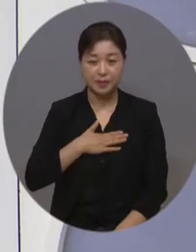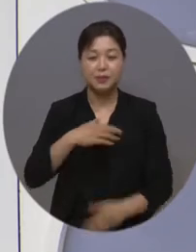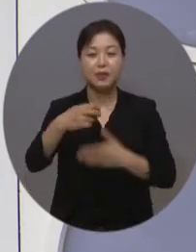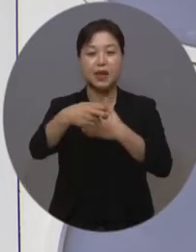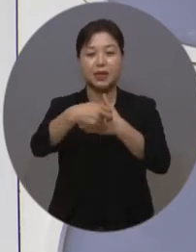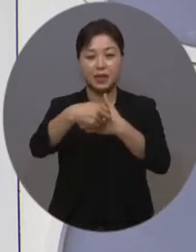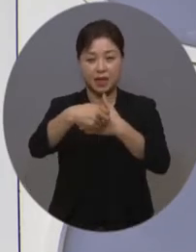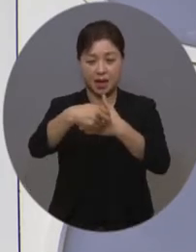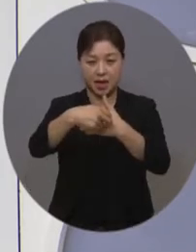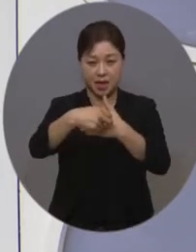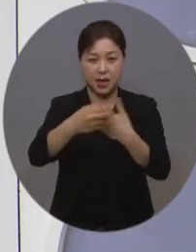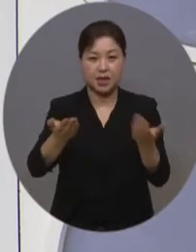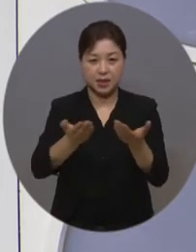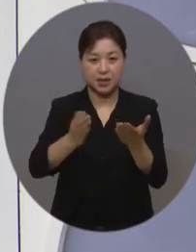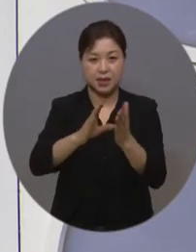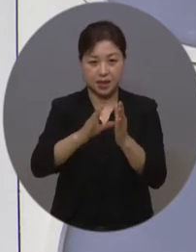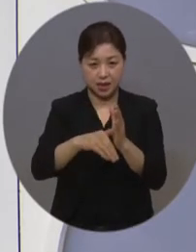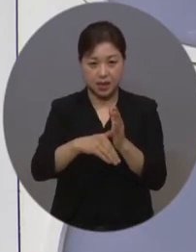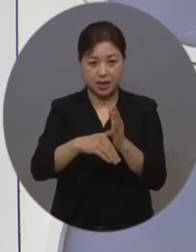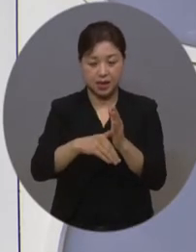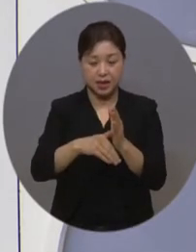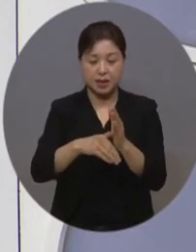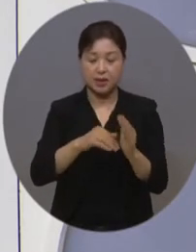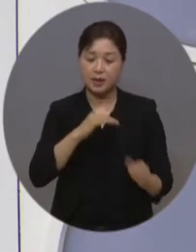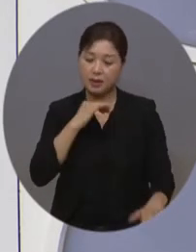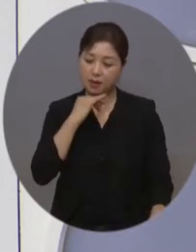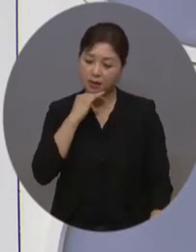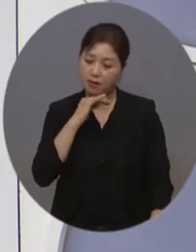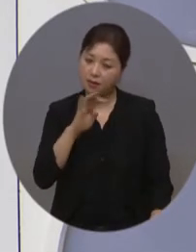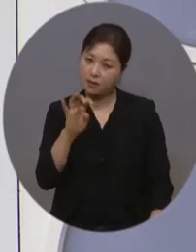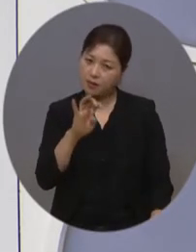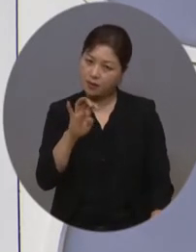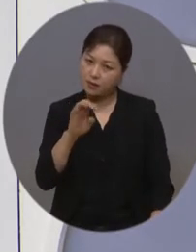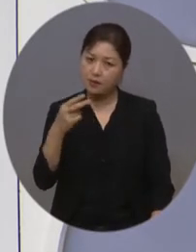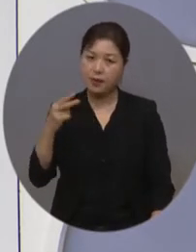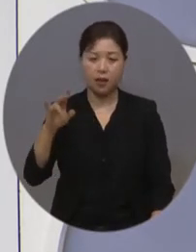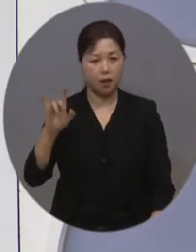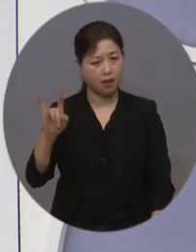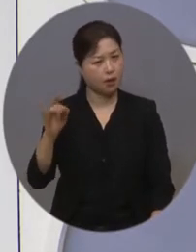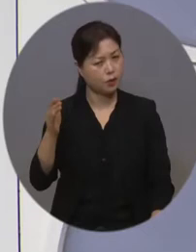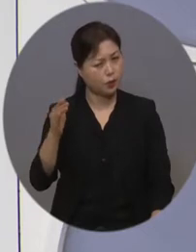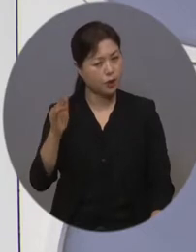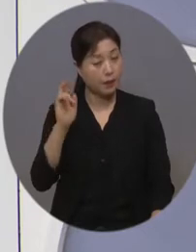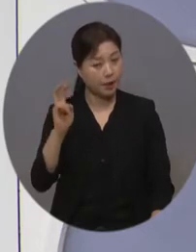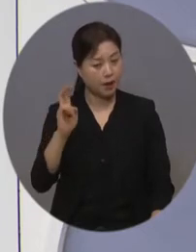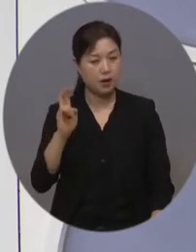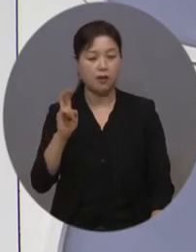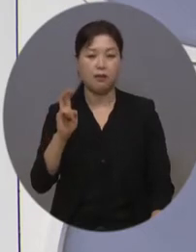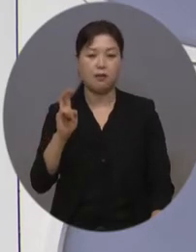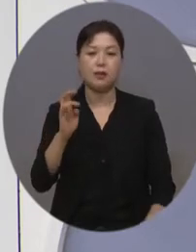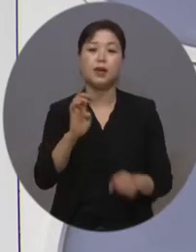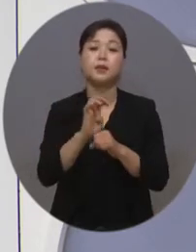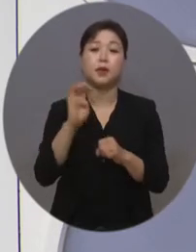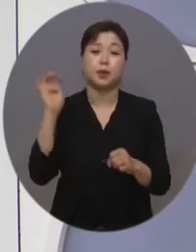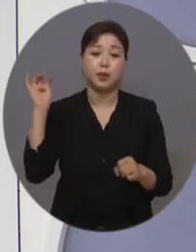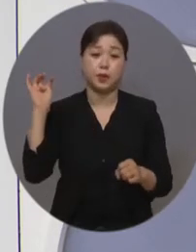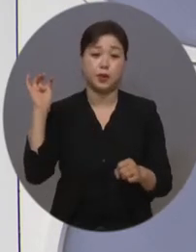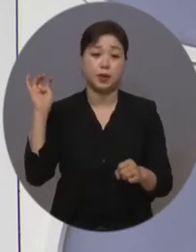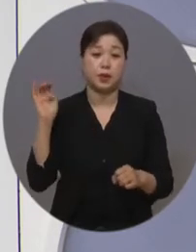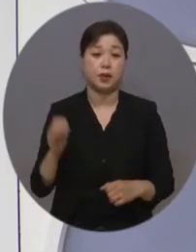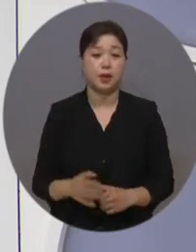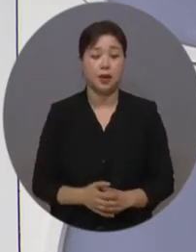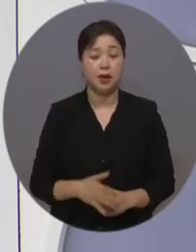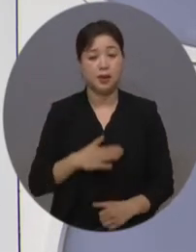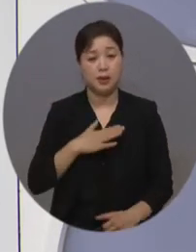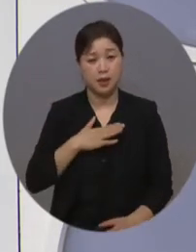생활하면서 이렇게 한 40대쯤 됐습니다. 그리고 지금부터 한 40년 전이죠. 그때 내가 이제